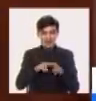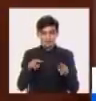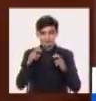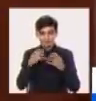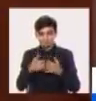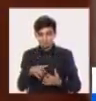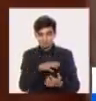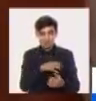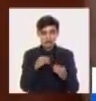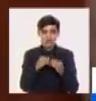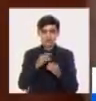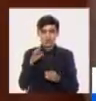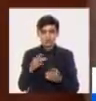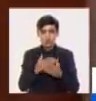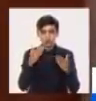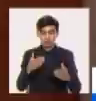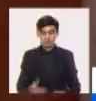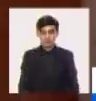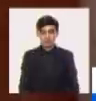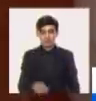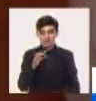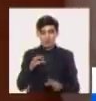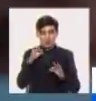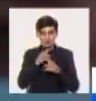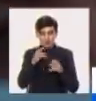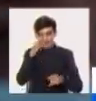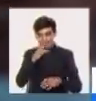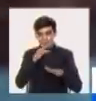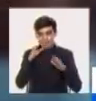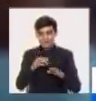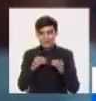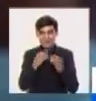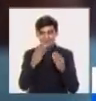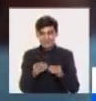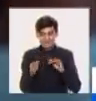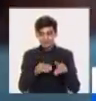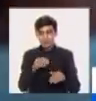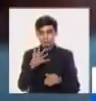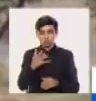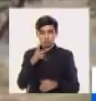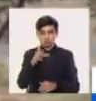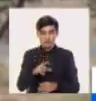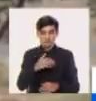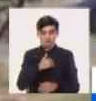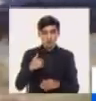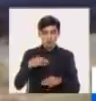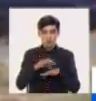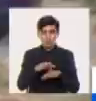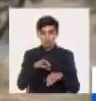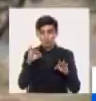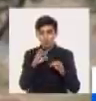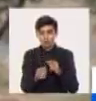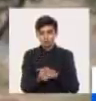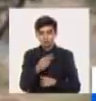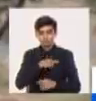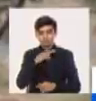салыстырғанда 10 есе көп. Ресми мәлімет бойынша Қазақстанда өткен 10 күннің ішінде 500-дей адам өкпенің қабынуы ауруынан